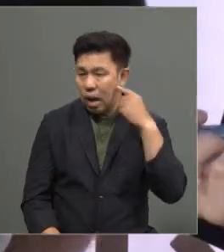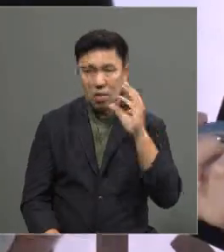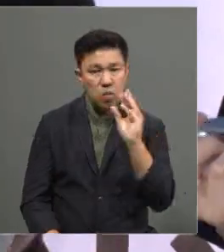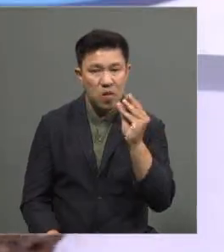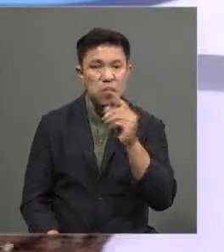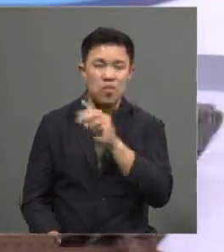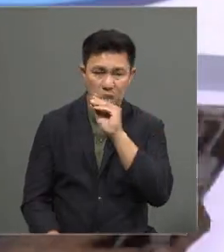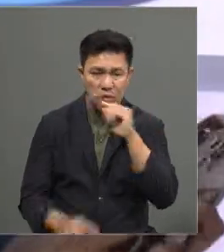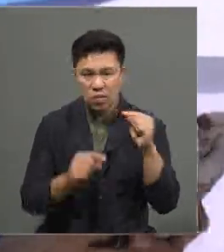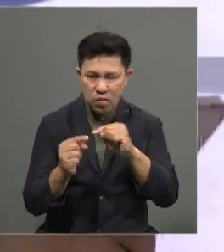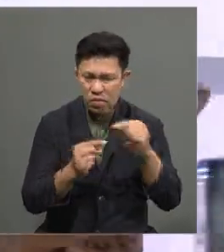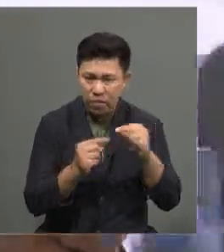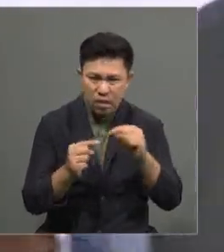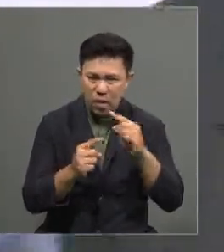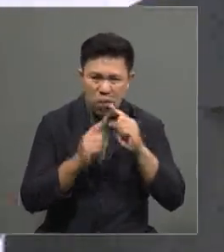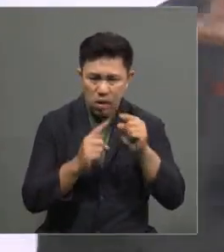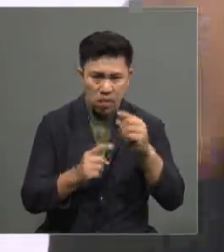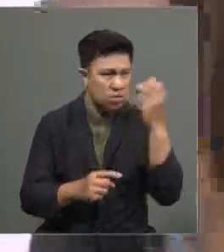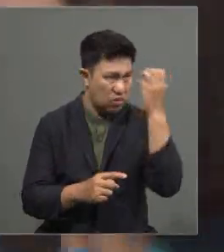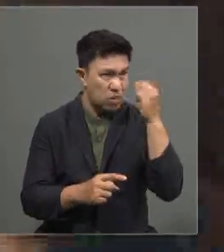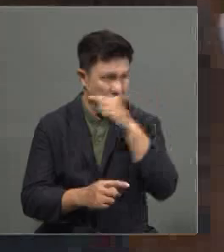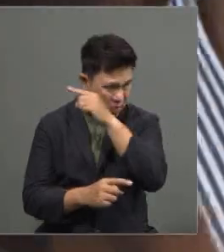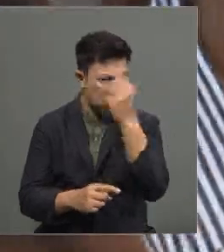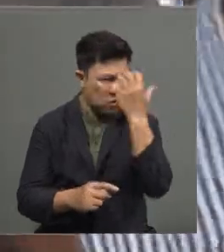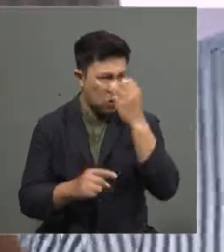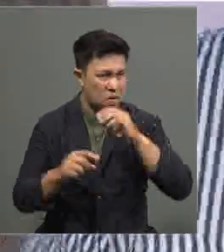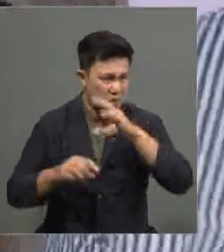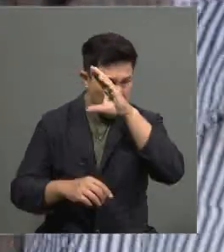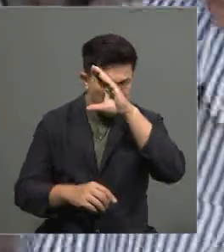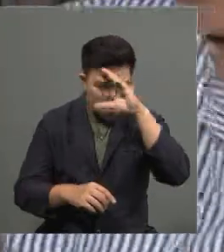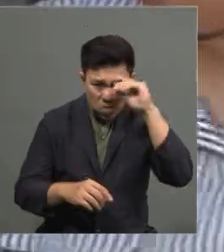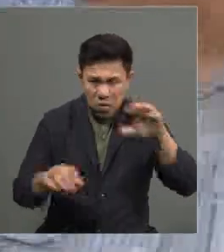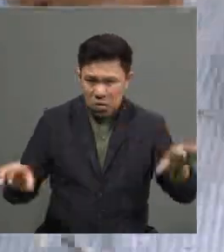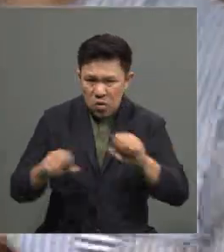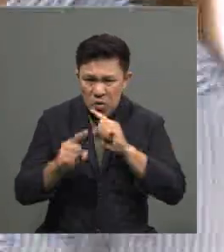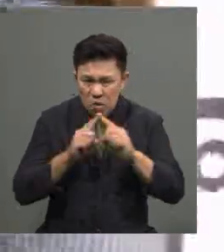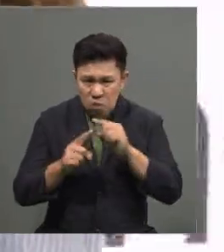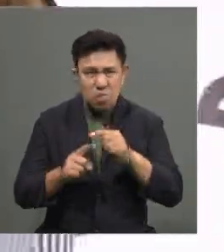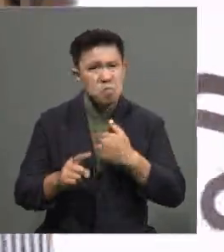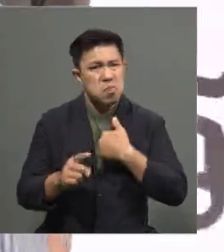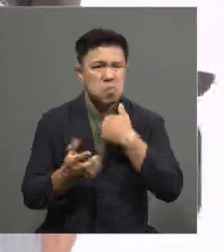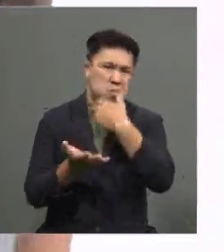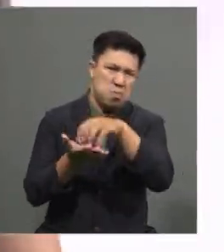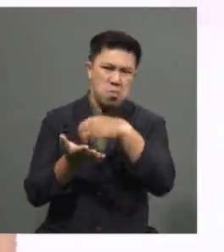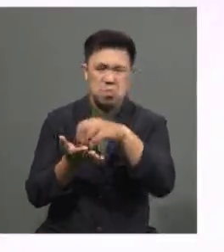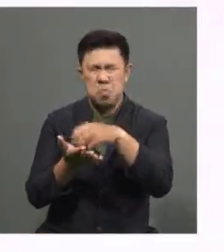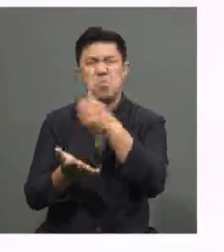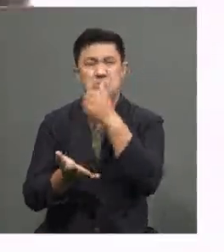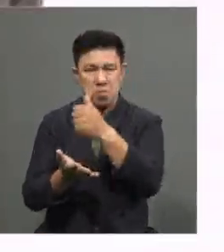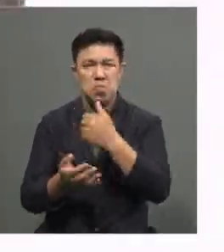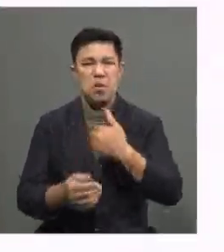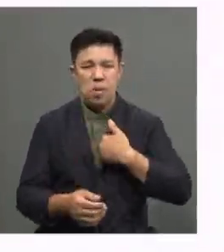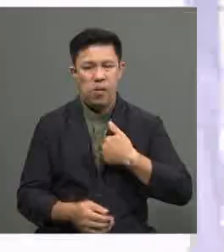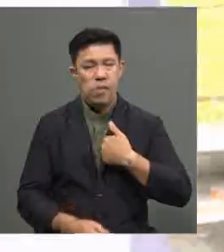องนี้เนี่ยก็เป็นการพูดคุยเกี่ยวกับการบอกว่าให้ไปออกรายการโหดกระแสนี่แหละที่บอกว่าเหมือนกับว่าสามารถชี้นำกระแสสังคมได้แล้วก็มีการอ้างเองด้วยว่